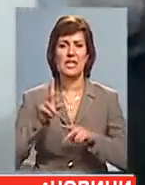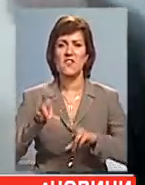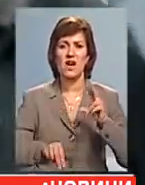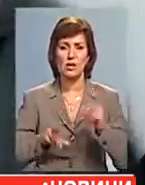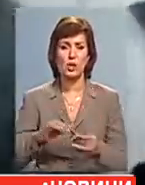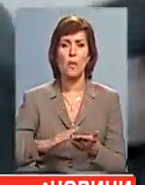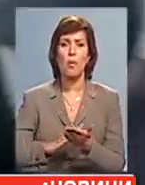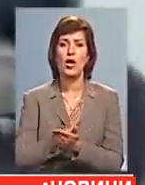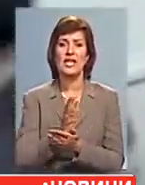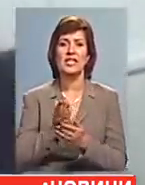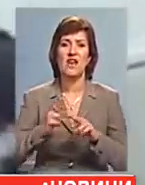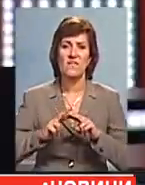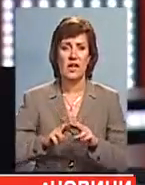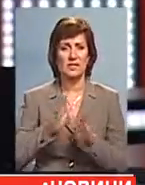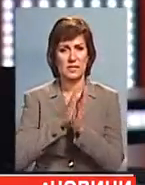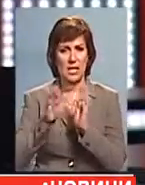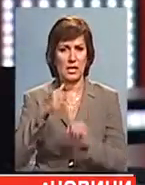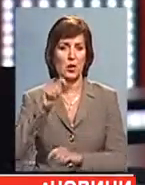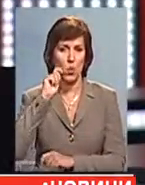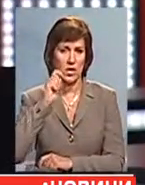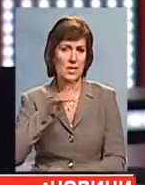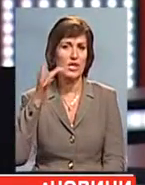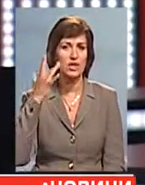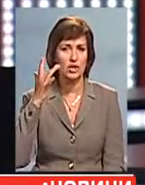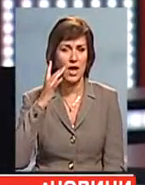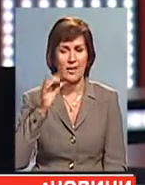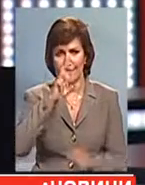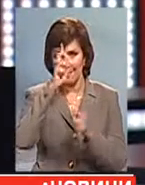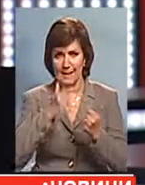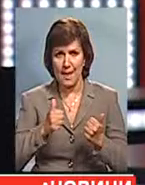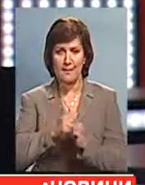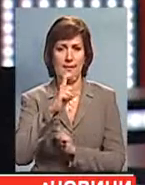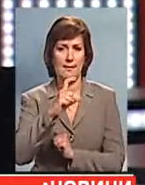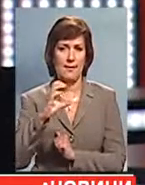яких вважають політв'язнями, закликали Україна, США та країни ЄС.